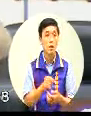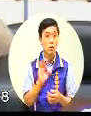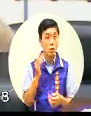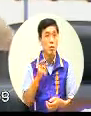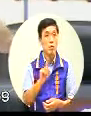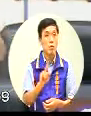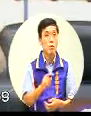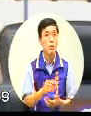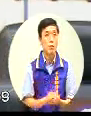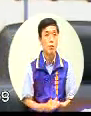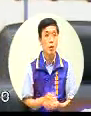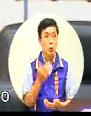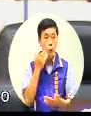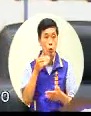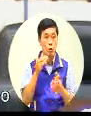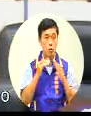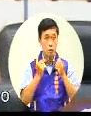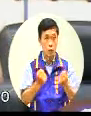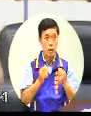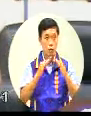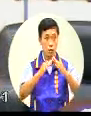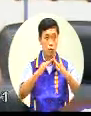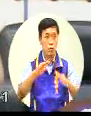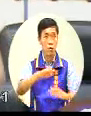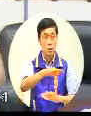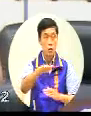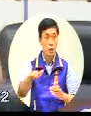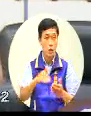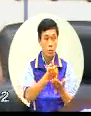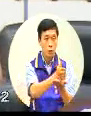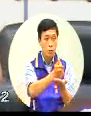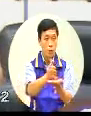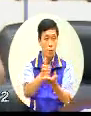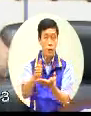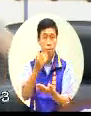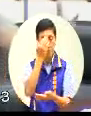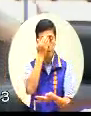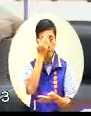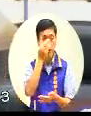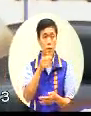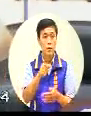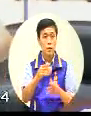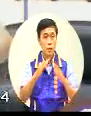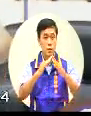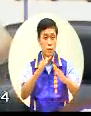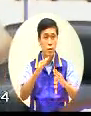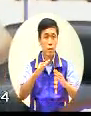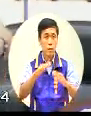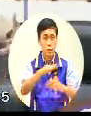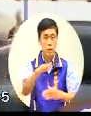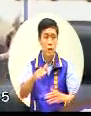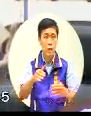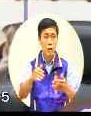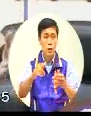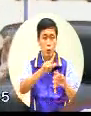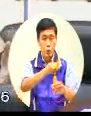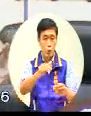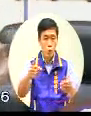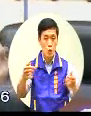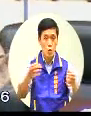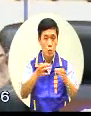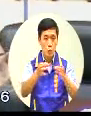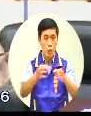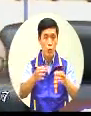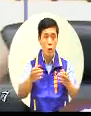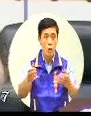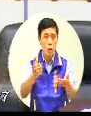是如果在市场的流向就真的很麻烦了。 因为 你市场，你来自四面八方，到底这是什么猪啊，